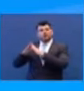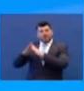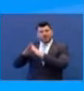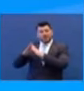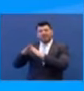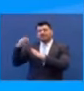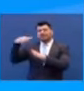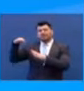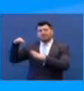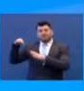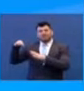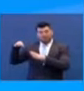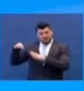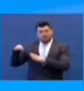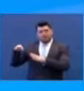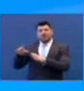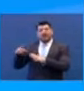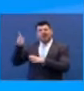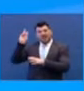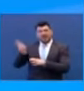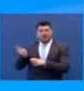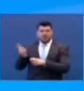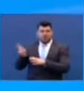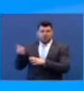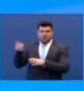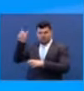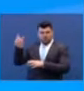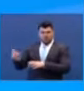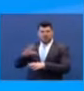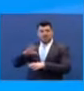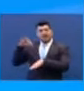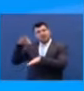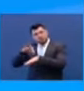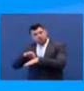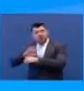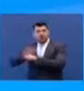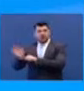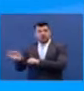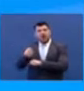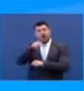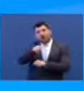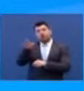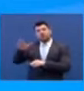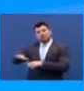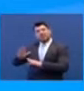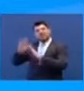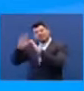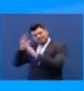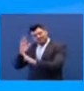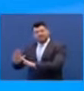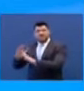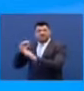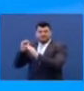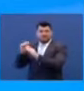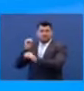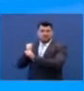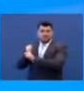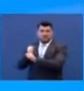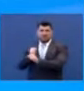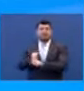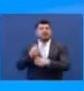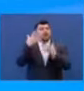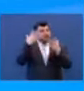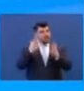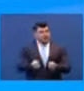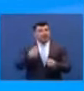σε ομάδα αυξημένου κινδύνου ή που νοσεί. Υπάρχει δυνατότητα για σύγχρονη εξαποστάσεις δεδασκαλία από εκπαιδευτικούς για όσους